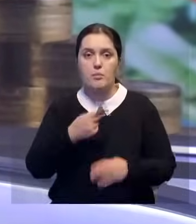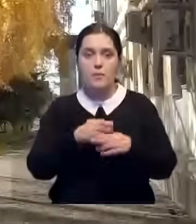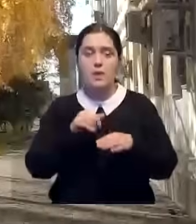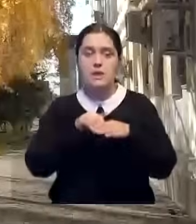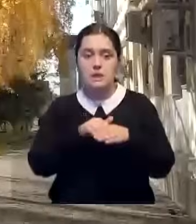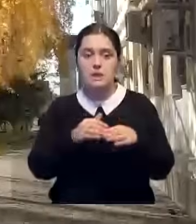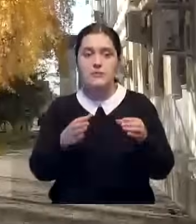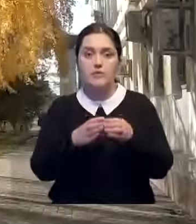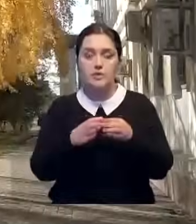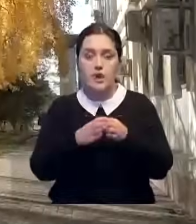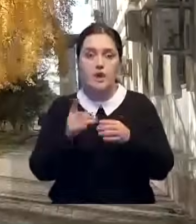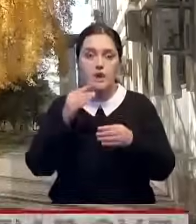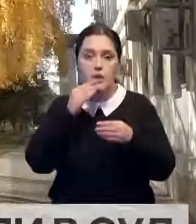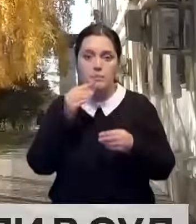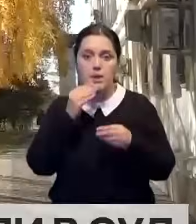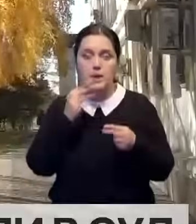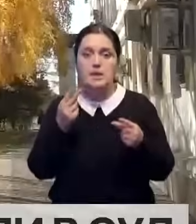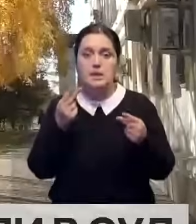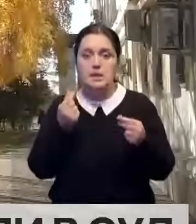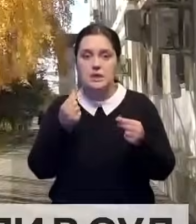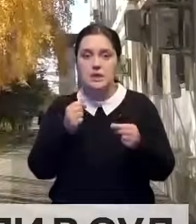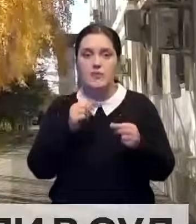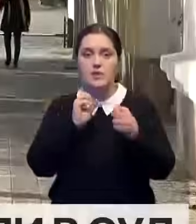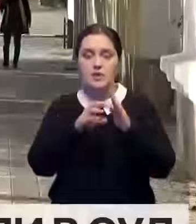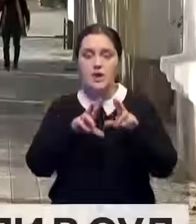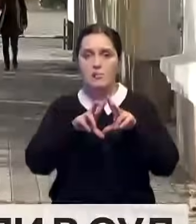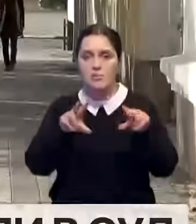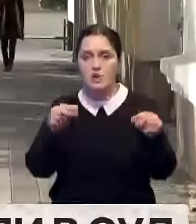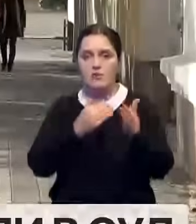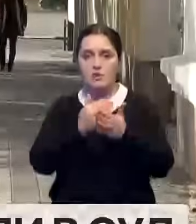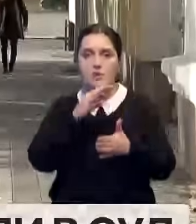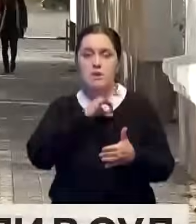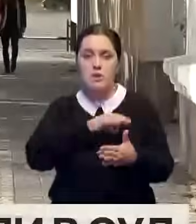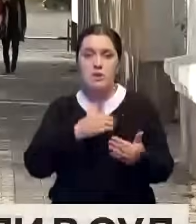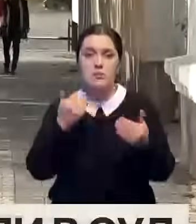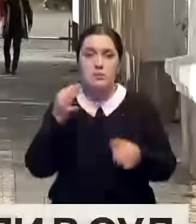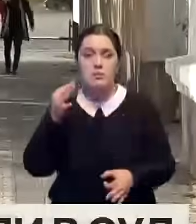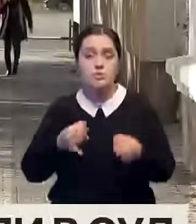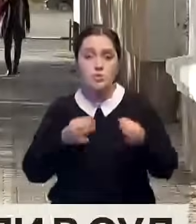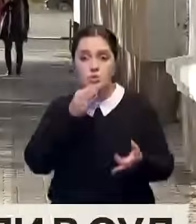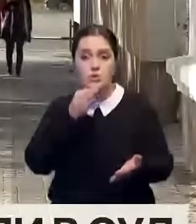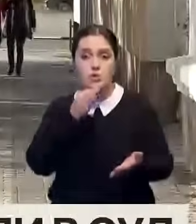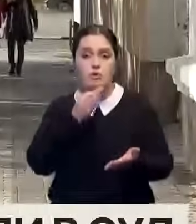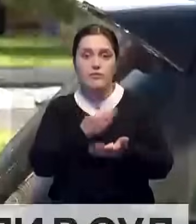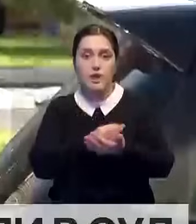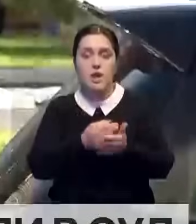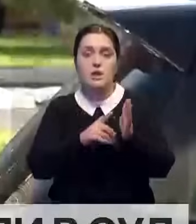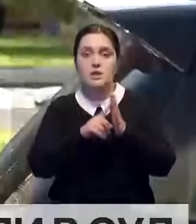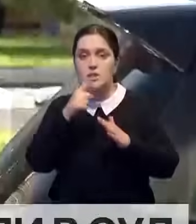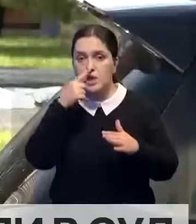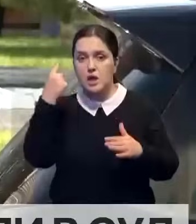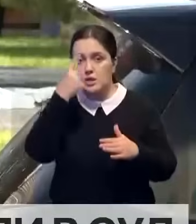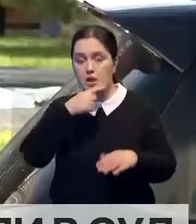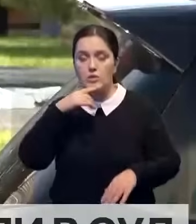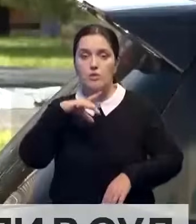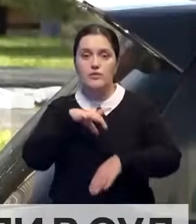области. Под видом инвестиционной компании она привлекала деньги вкладчиков, обещая высокие доходы. Теперь ей грозит уголовная